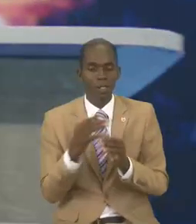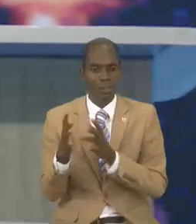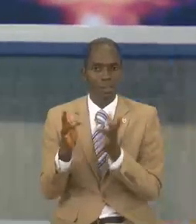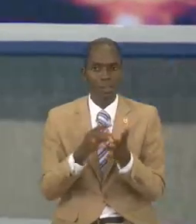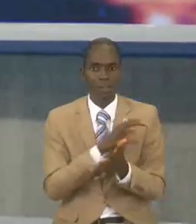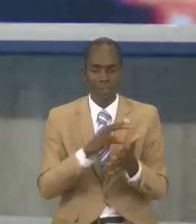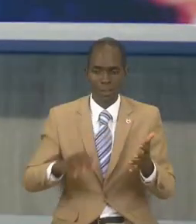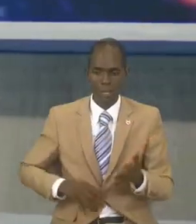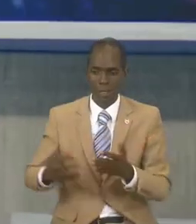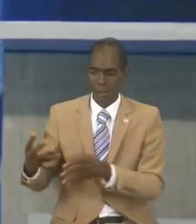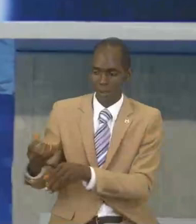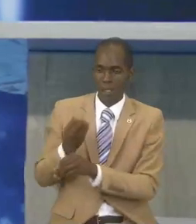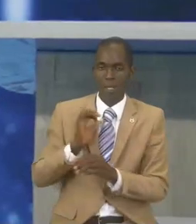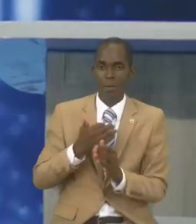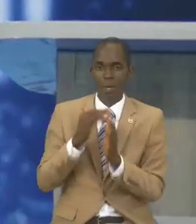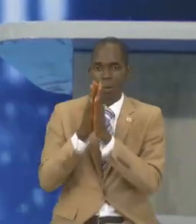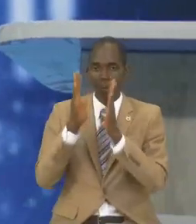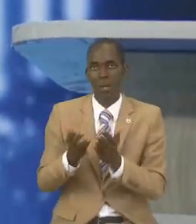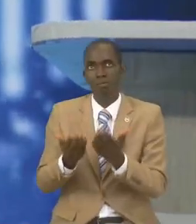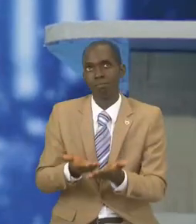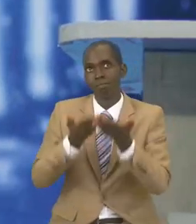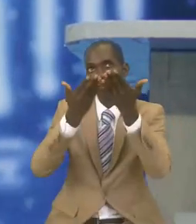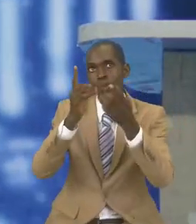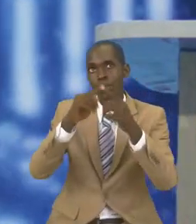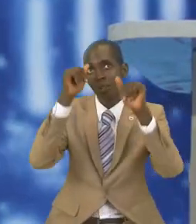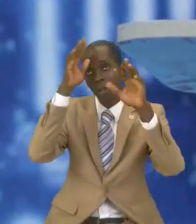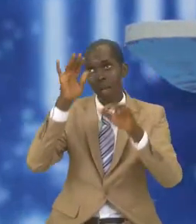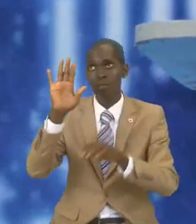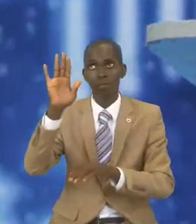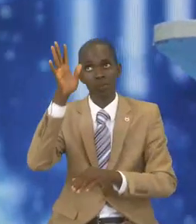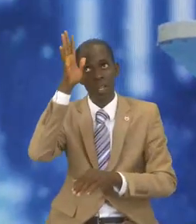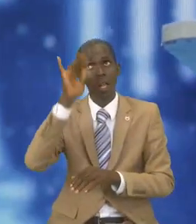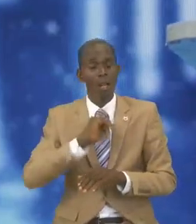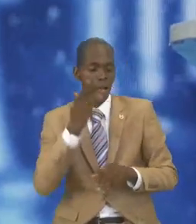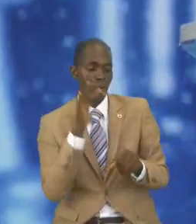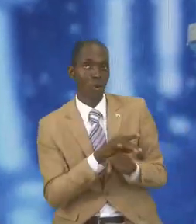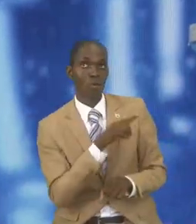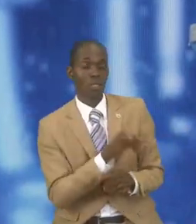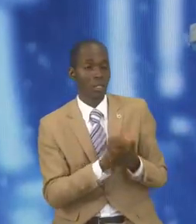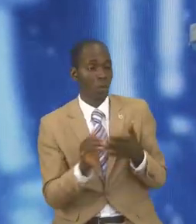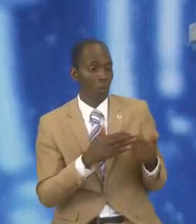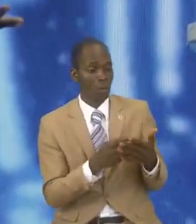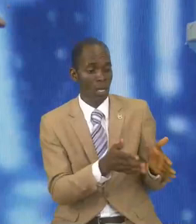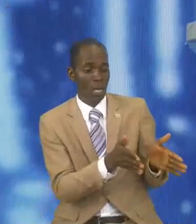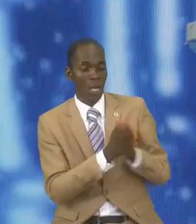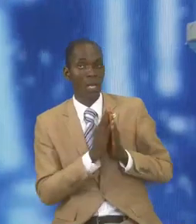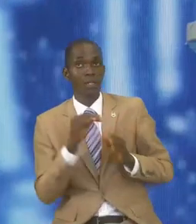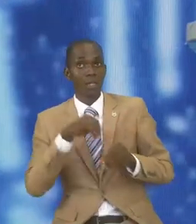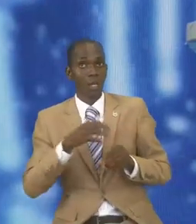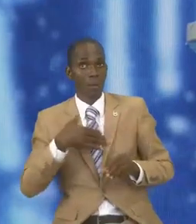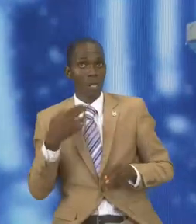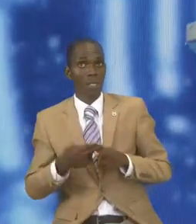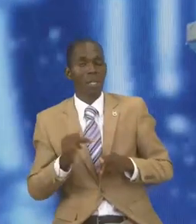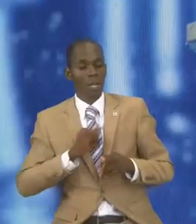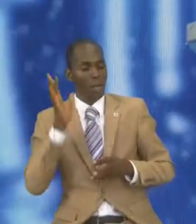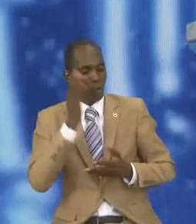Jésus-Christ présente cela au Père. Et il dit, oh, je lui ai promis que tout ce qui demandera est passé par mon nom,